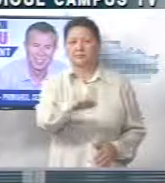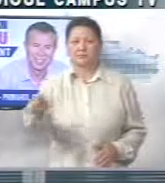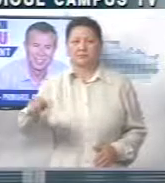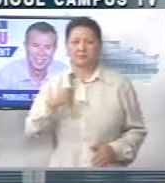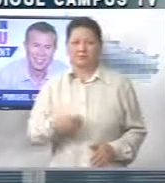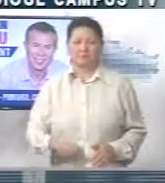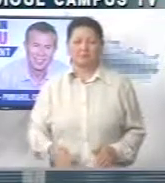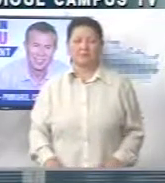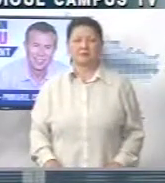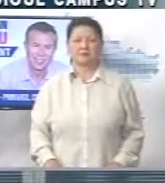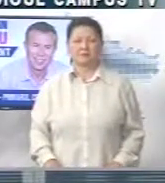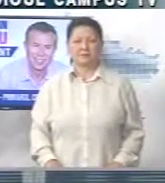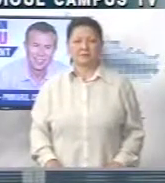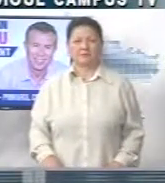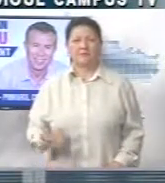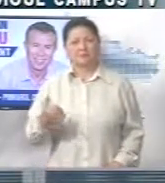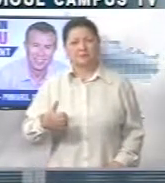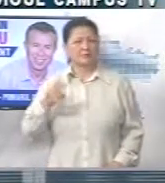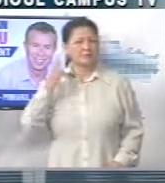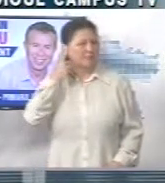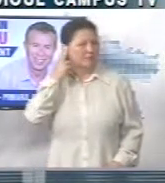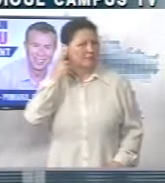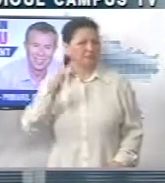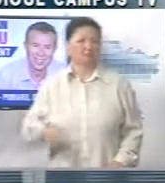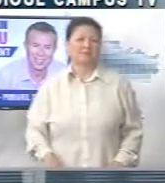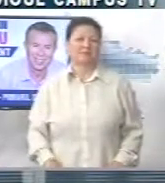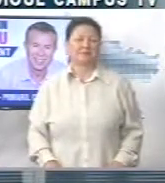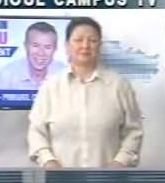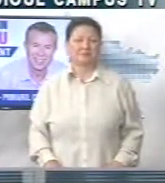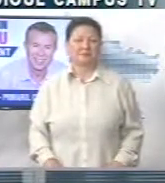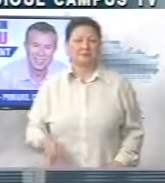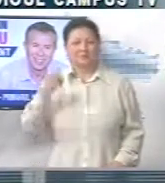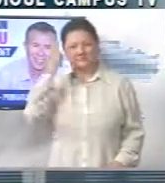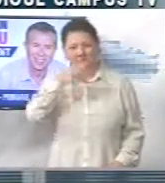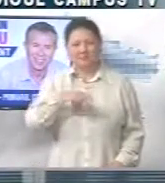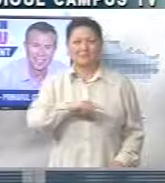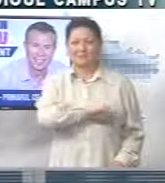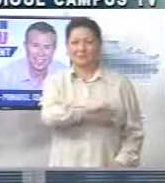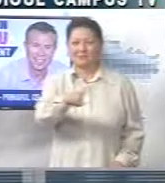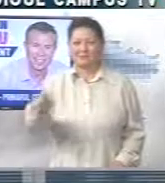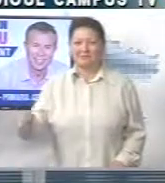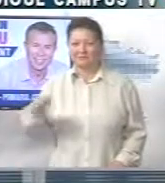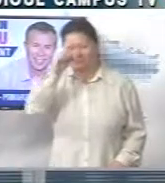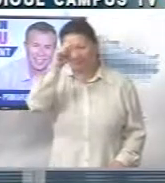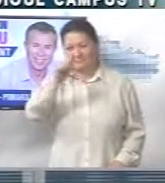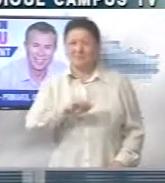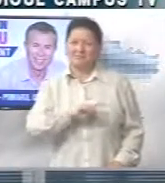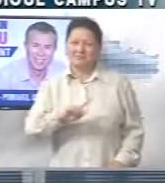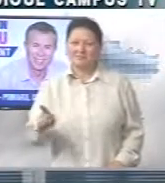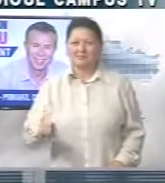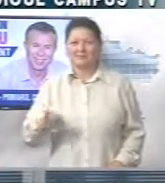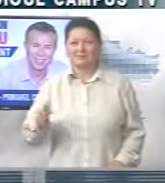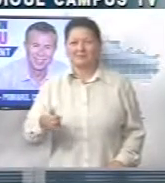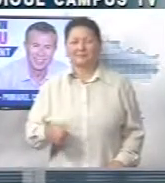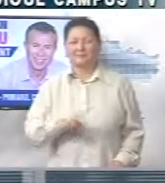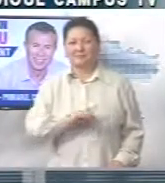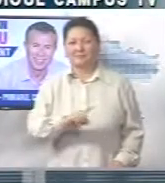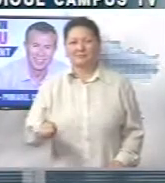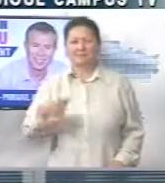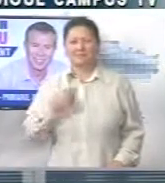ca nouă sau tuturor, la fel de ușoară, la fel ce ușoară, exact, ca toți ceilalți. Și atunci, automat, și aceste